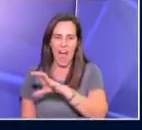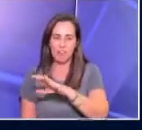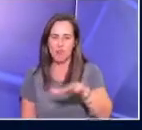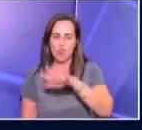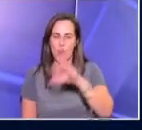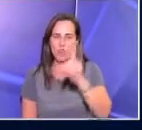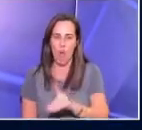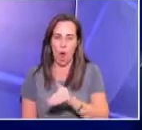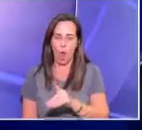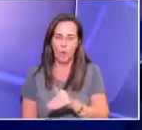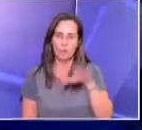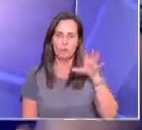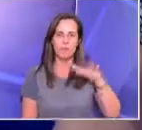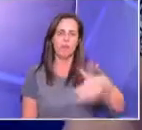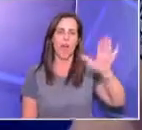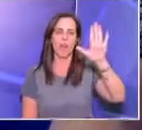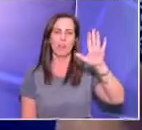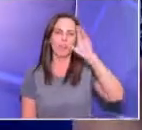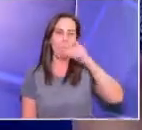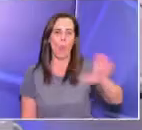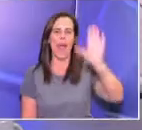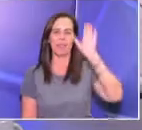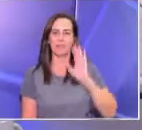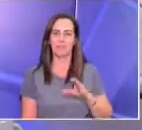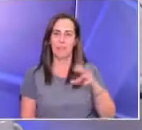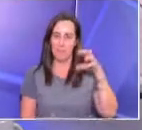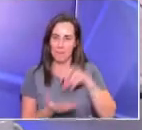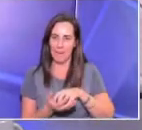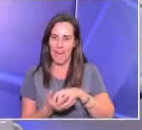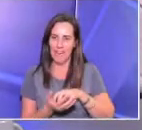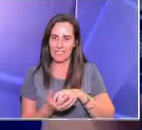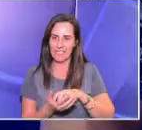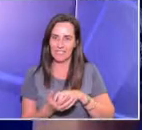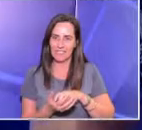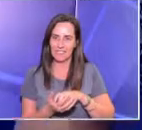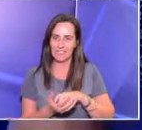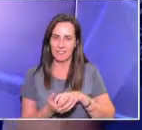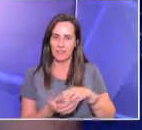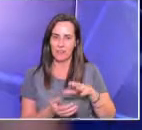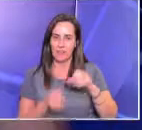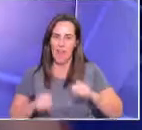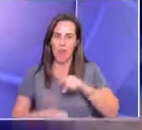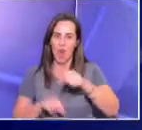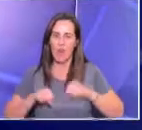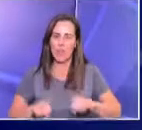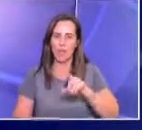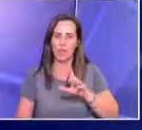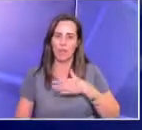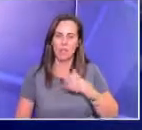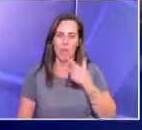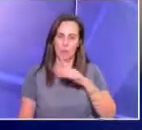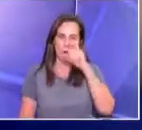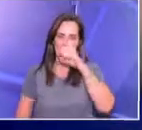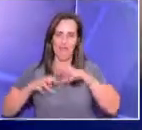שכונות דרומיות, והשאר של חולדאי. לא, מרכז העיר ועבר הירקון. שכחת עוד איזו. לא. אני מדבר